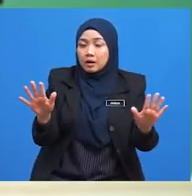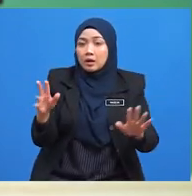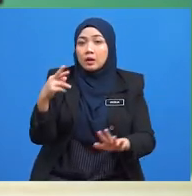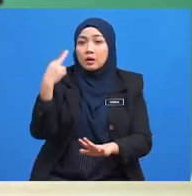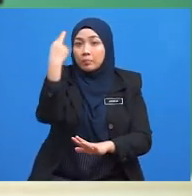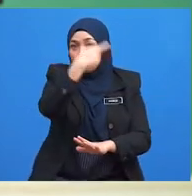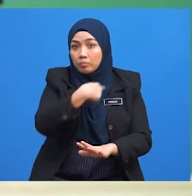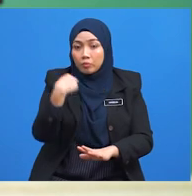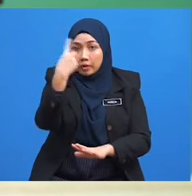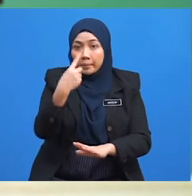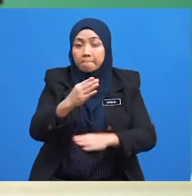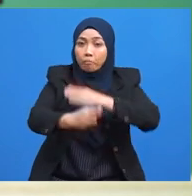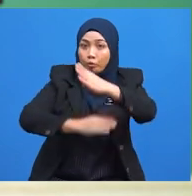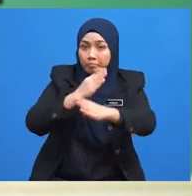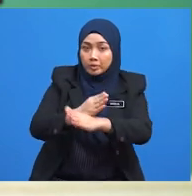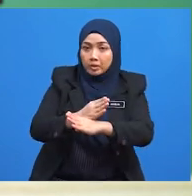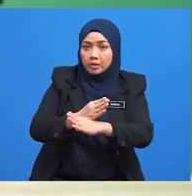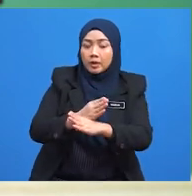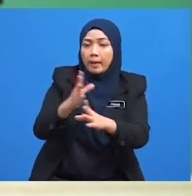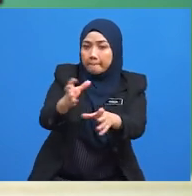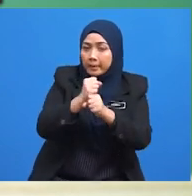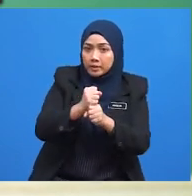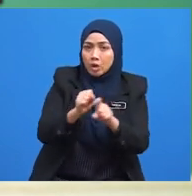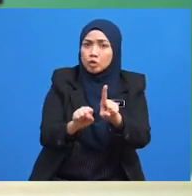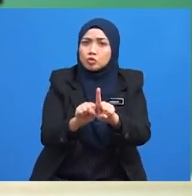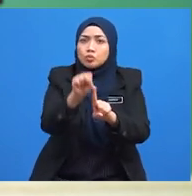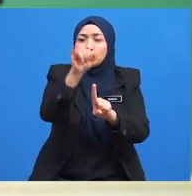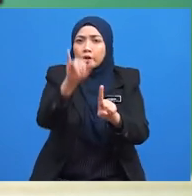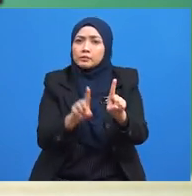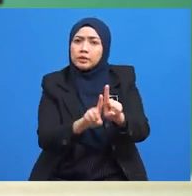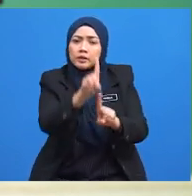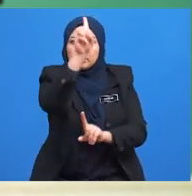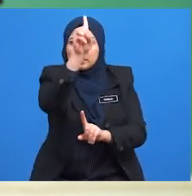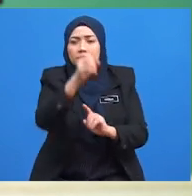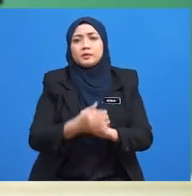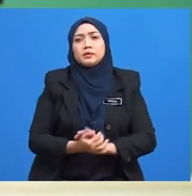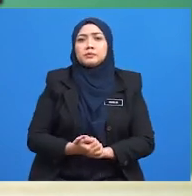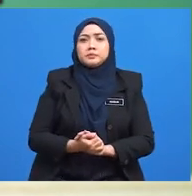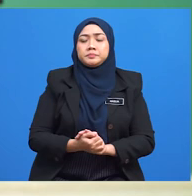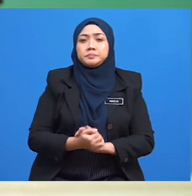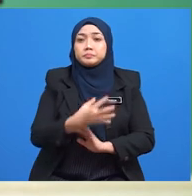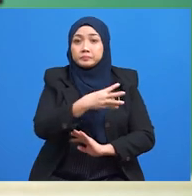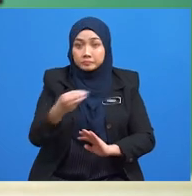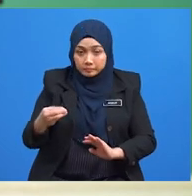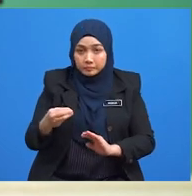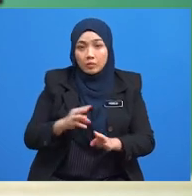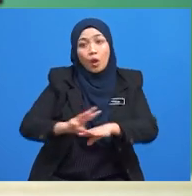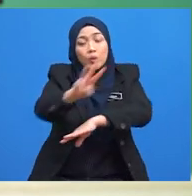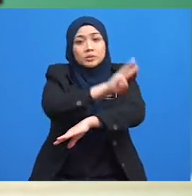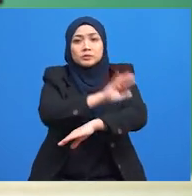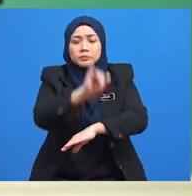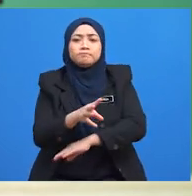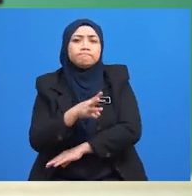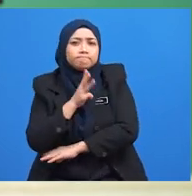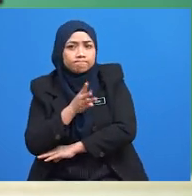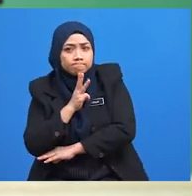suhu yang tinggi, terutamanya di kawasan iklim tropikal lembap. Oleh itu, suhu yang